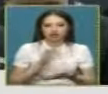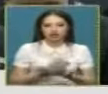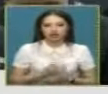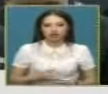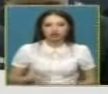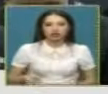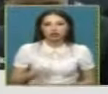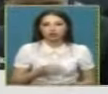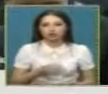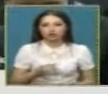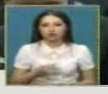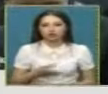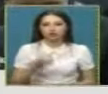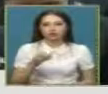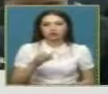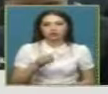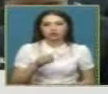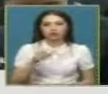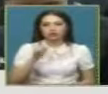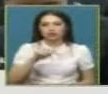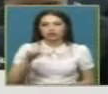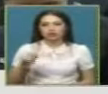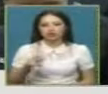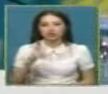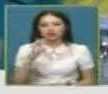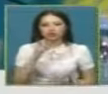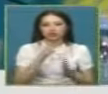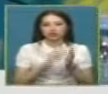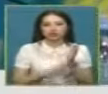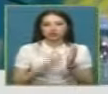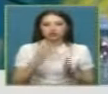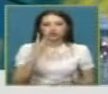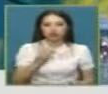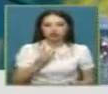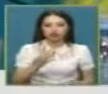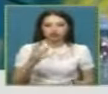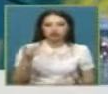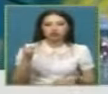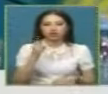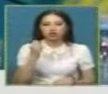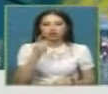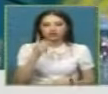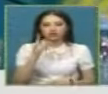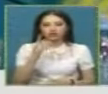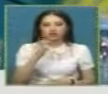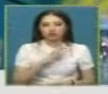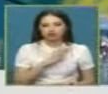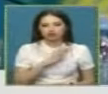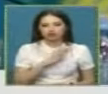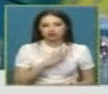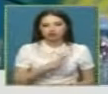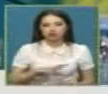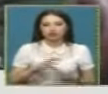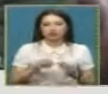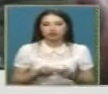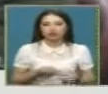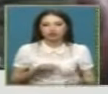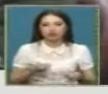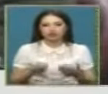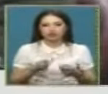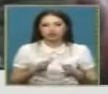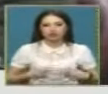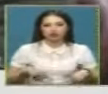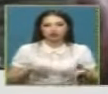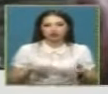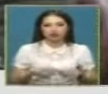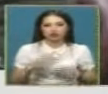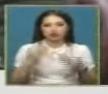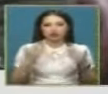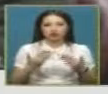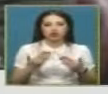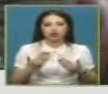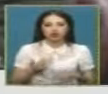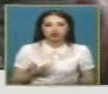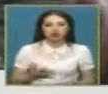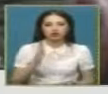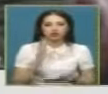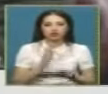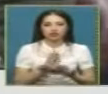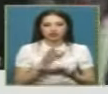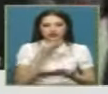қала елді мекендерде 294 рет жиын өткізіп үлгерген билік партиясының мүшелері бүгін бір тоқтамға